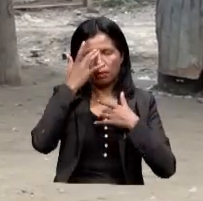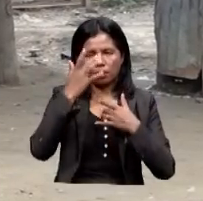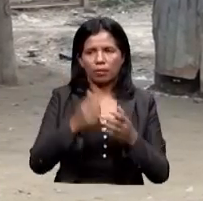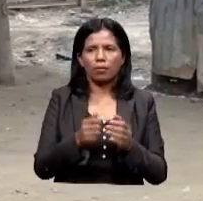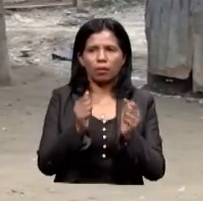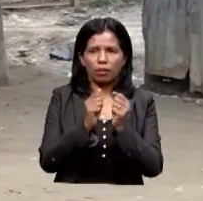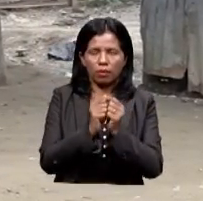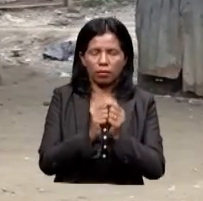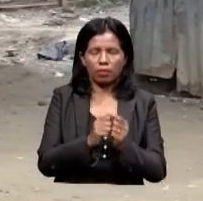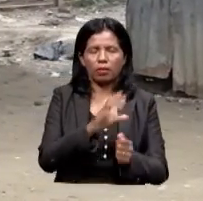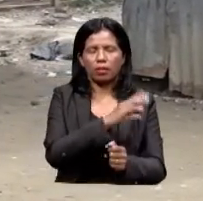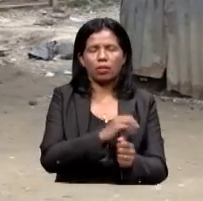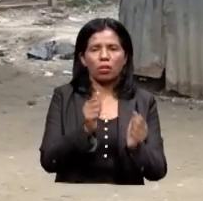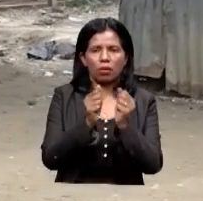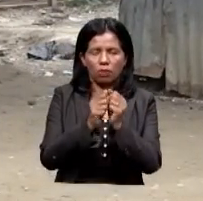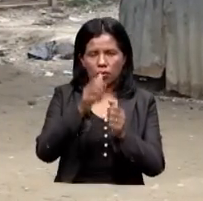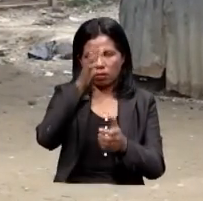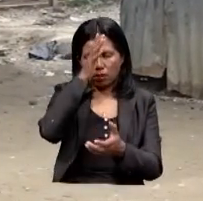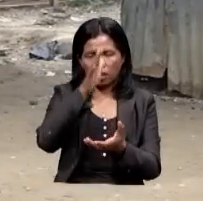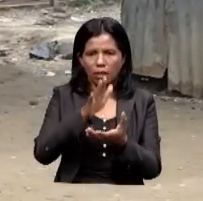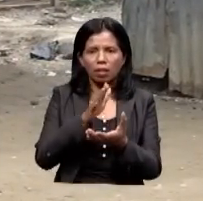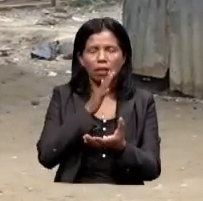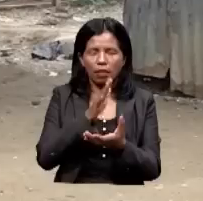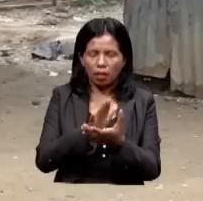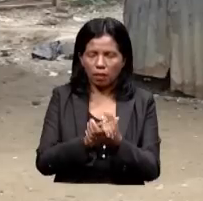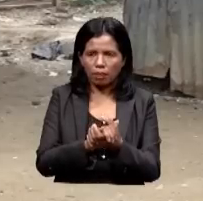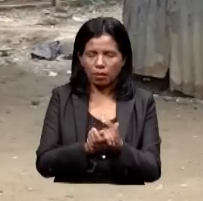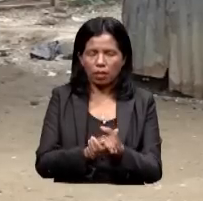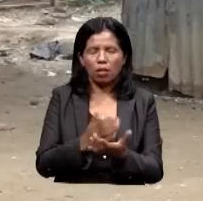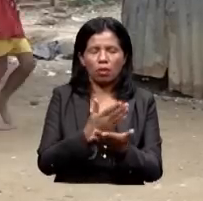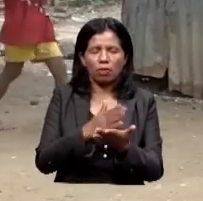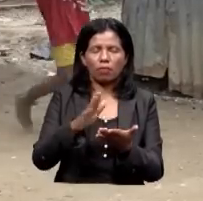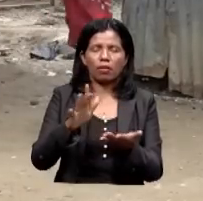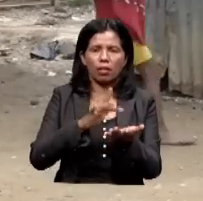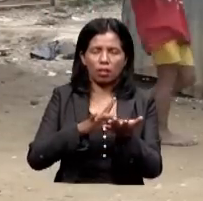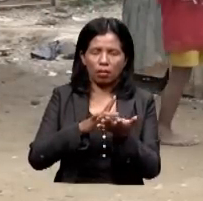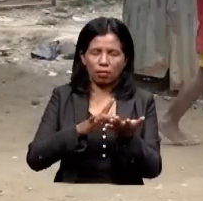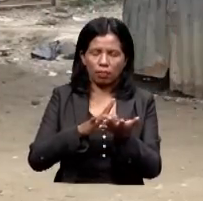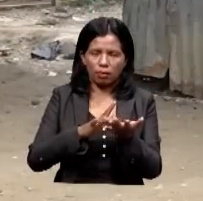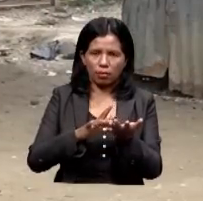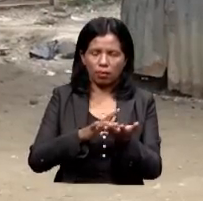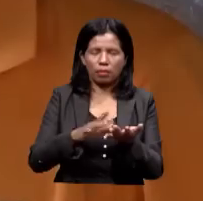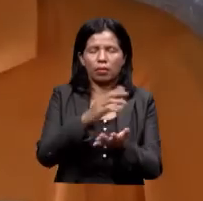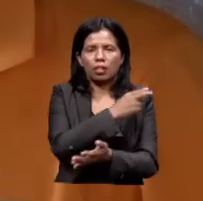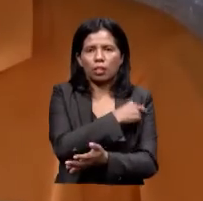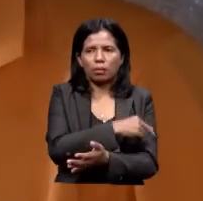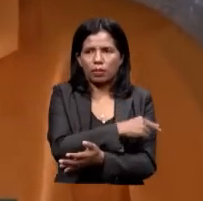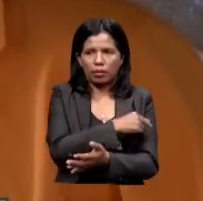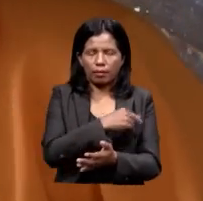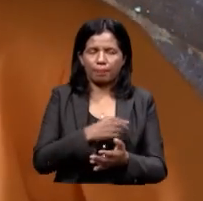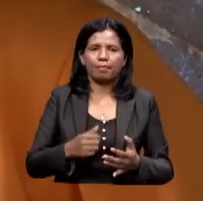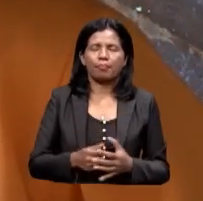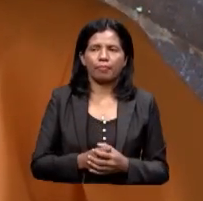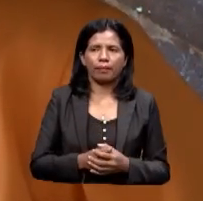Hoidane olandino hone kabeng di sidi sosa fale ai moruk iha apotik hodi konsumo.